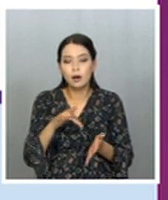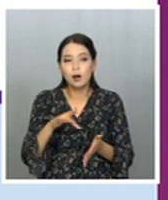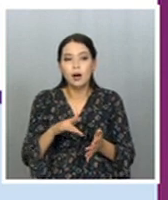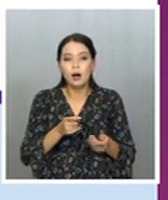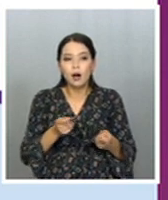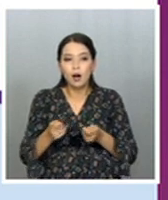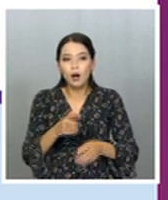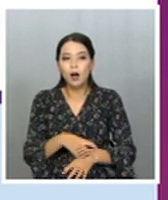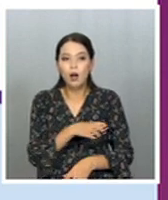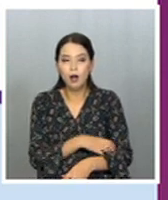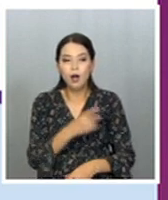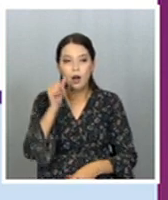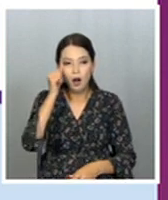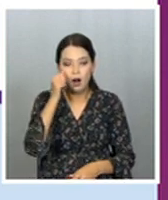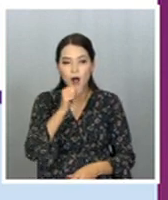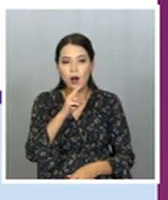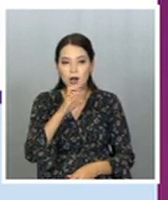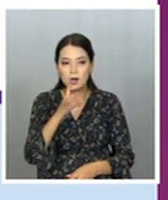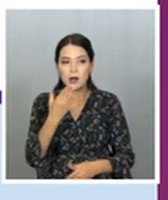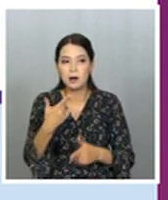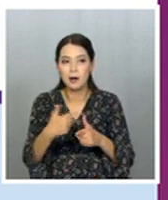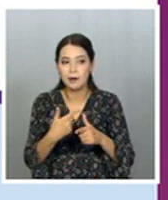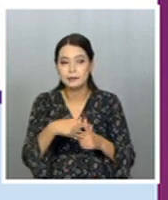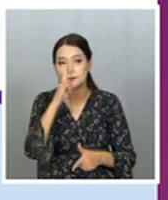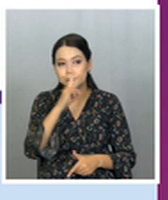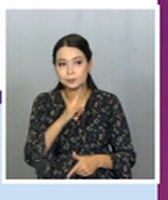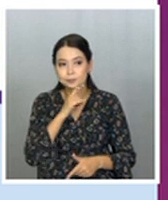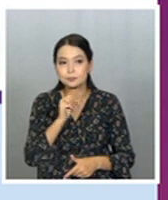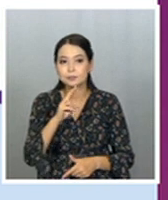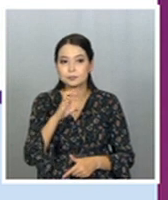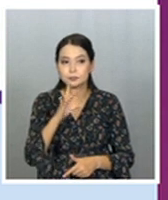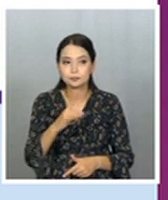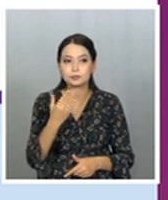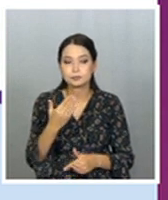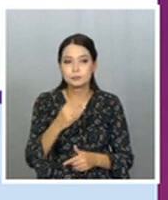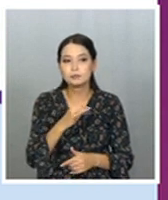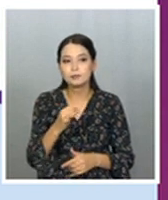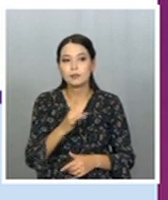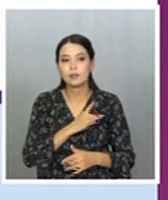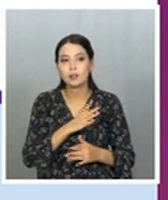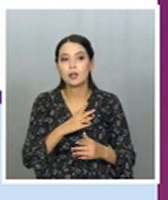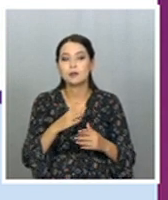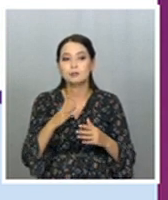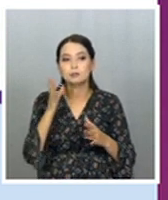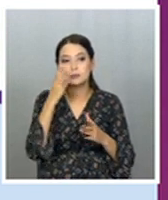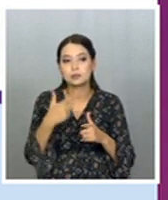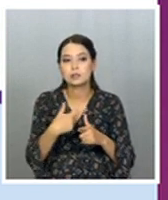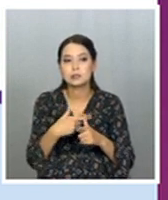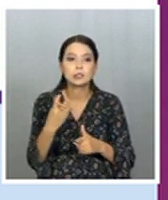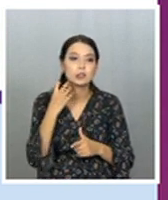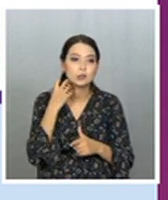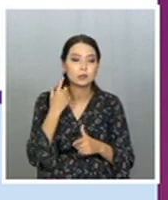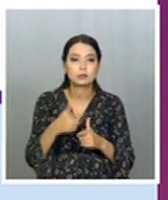комитетінің қырғыз АКСР-ның атын қазақ АКСР-ы және Ақмешіттің атын Қызылорда деп өзгерту